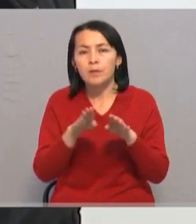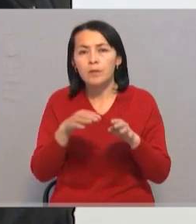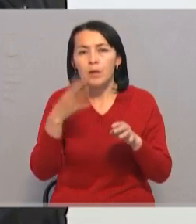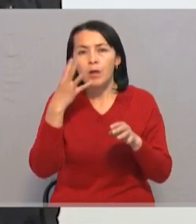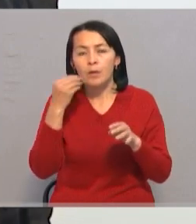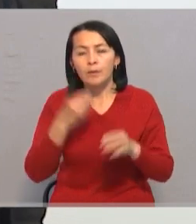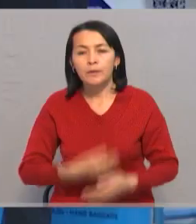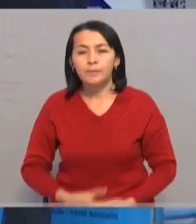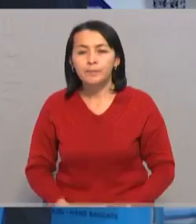и тель-авива